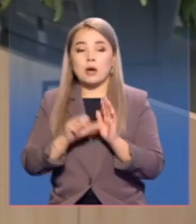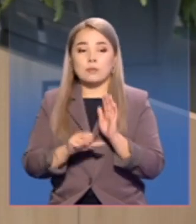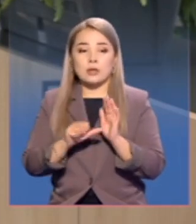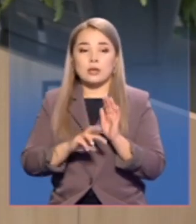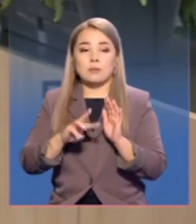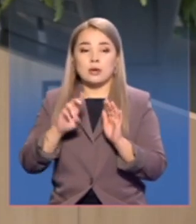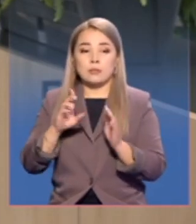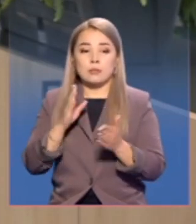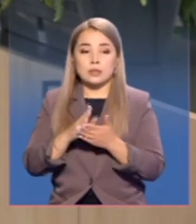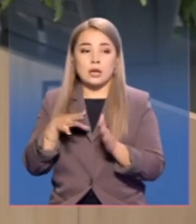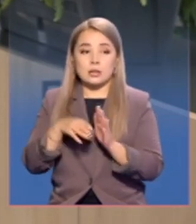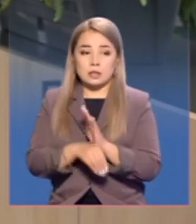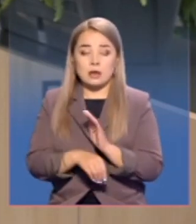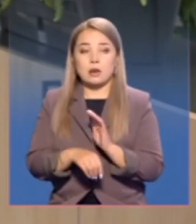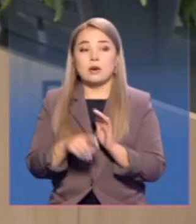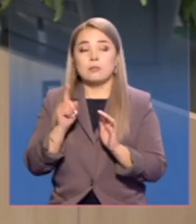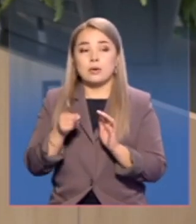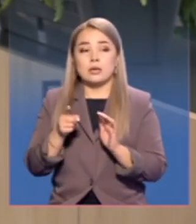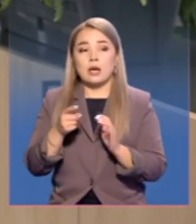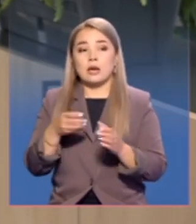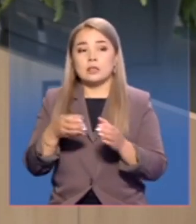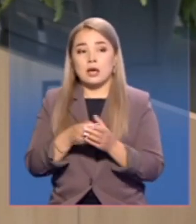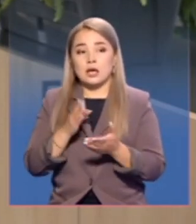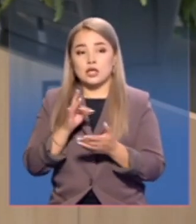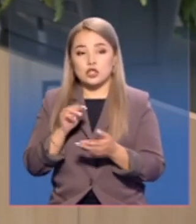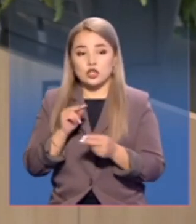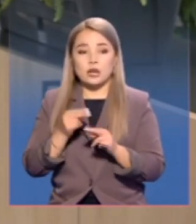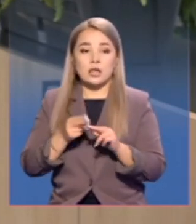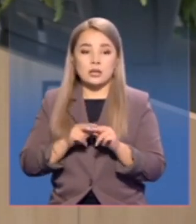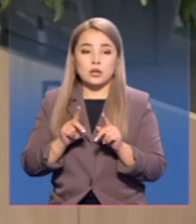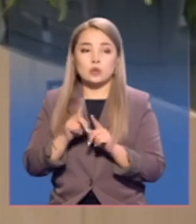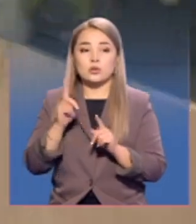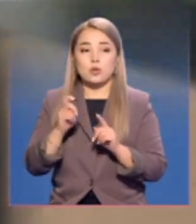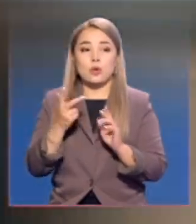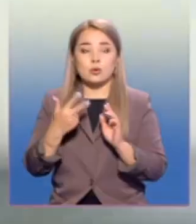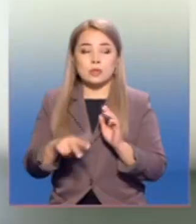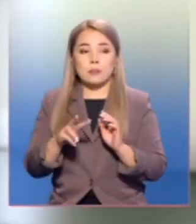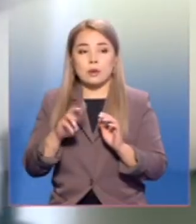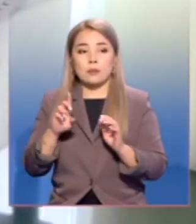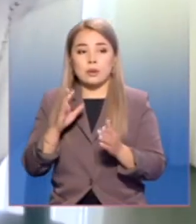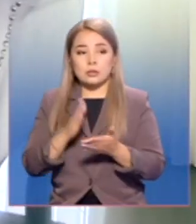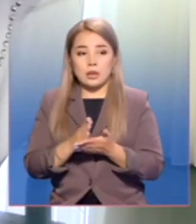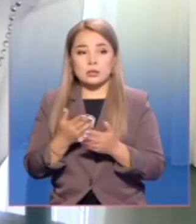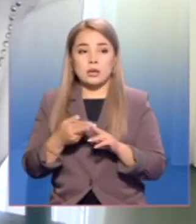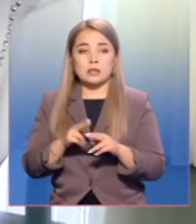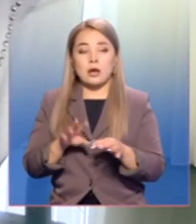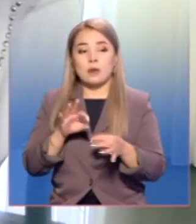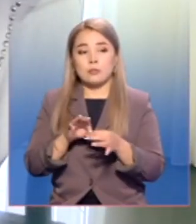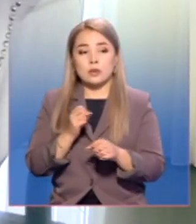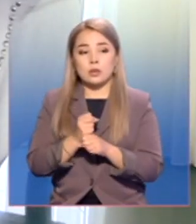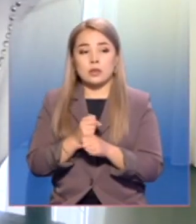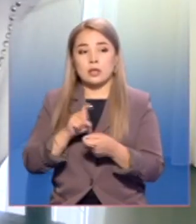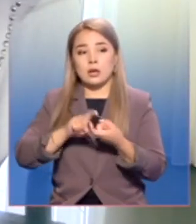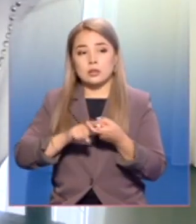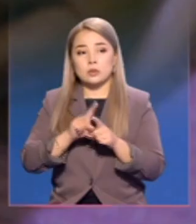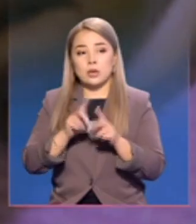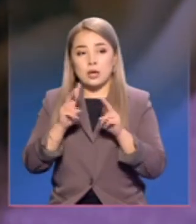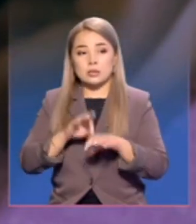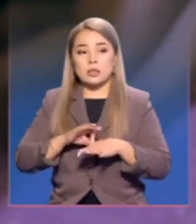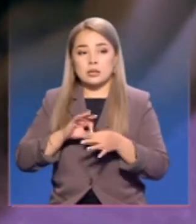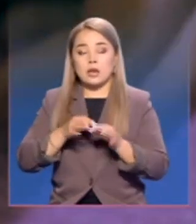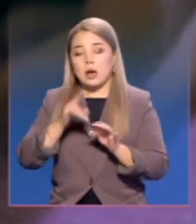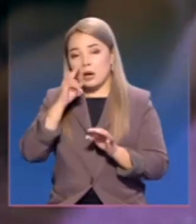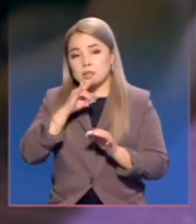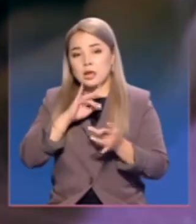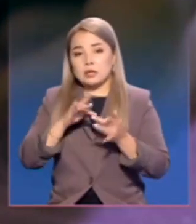мегабайт жұмсалады. Ал 1080 HD-да қарайтын болсаңыз 130 мегабайт. Байланыс операторлардың зерттеуі бойынша